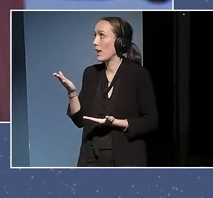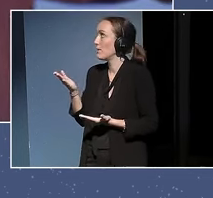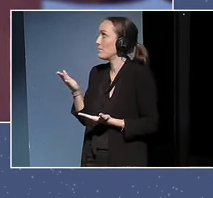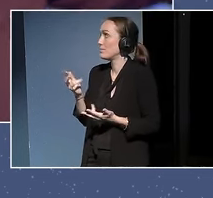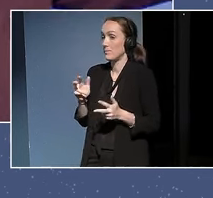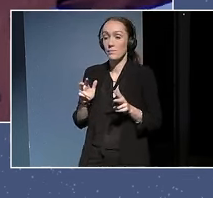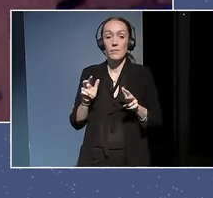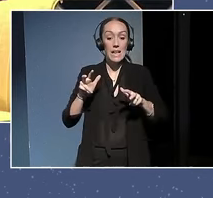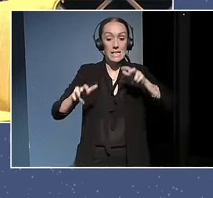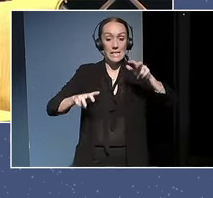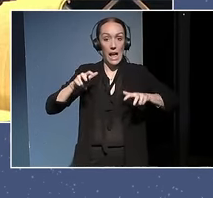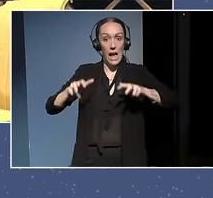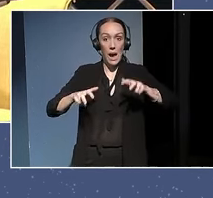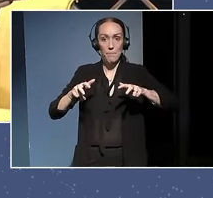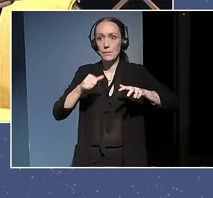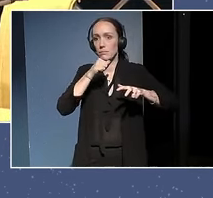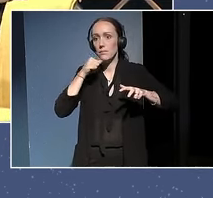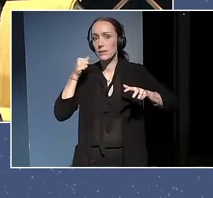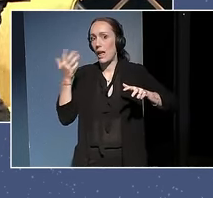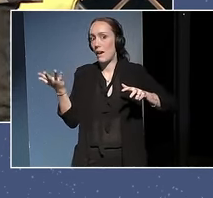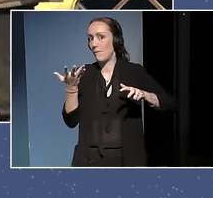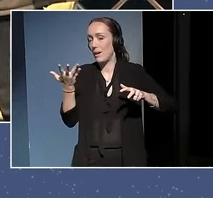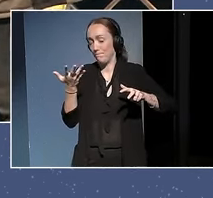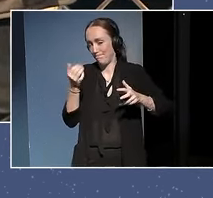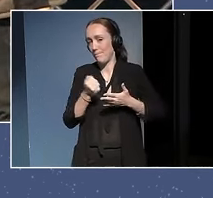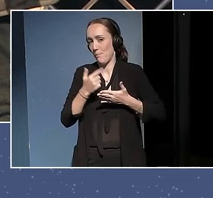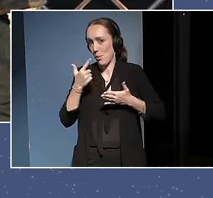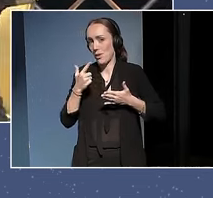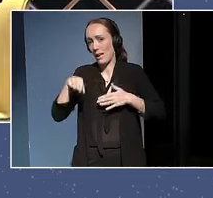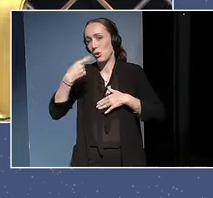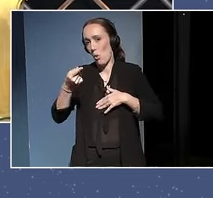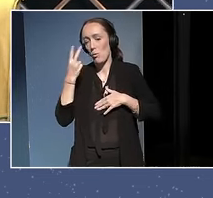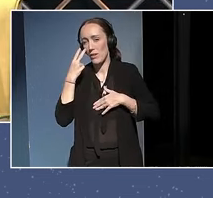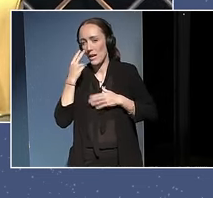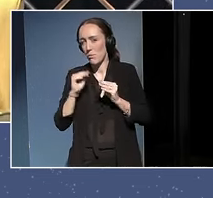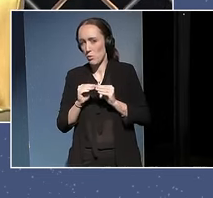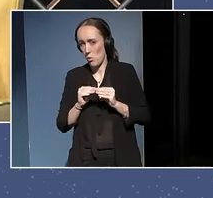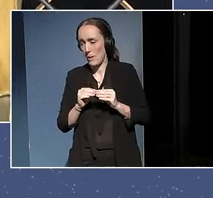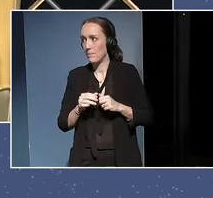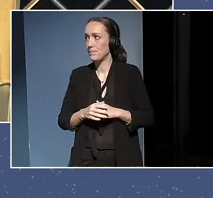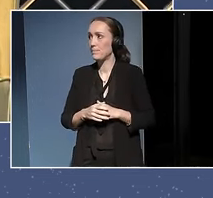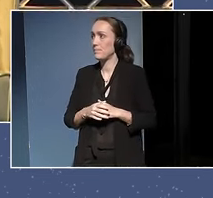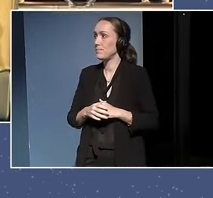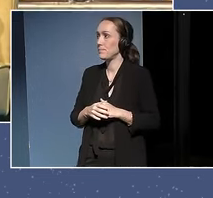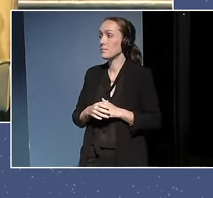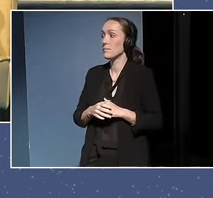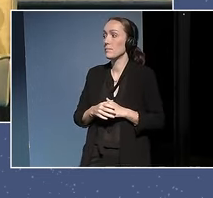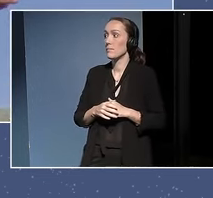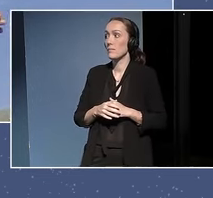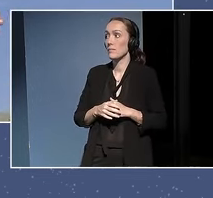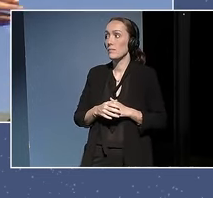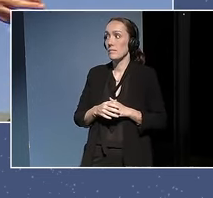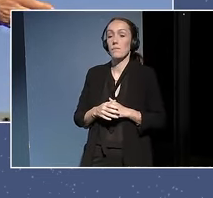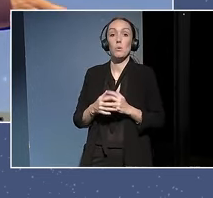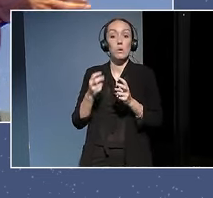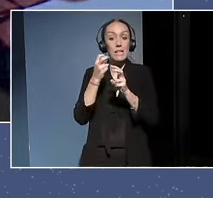anteriori dovevano servire per qualcosa di importante e poi ne riparliamo Insomma alla fine però con questo